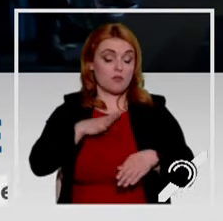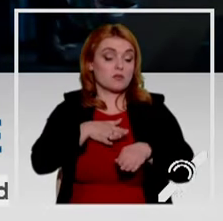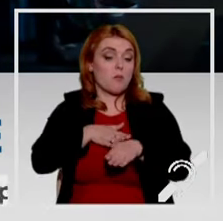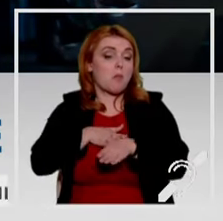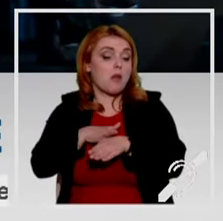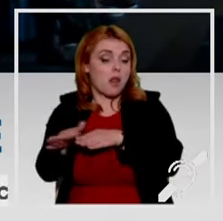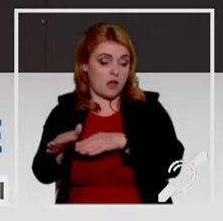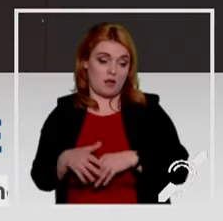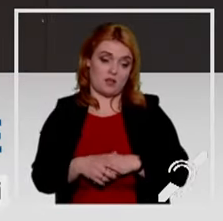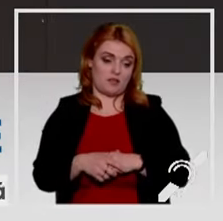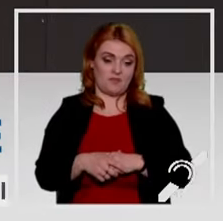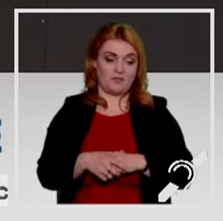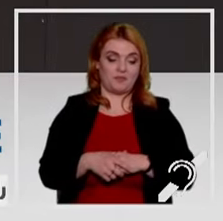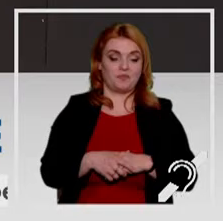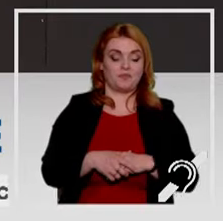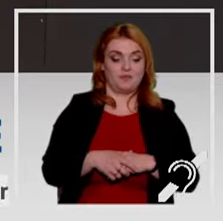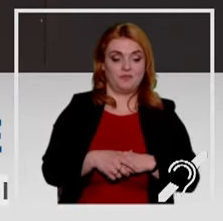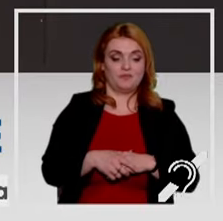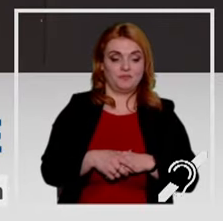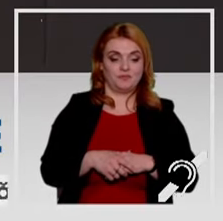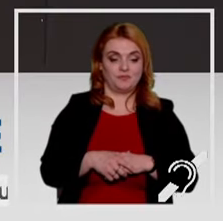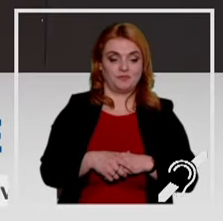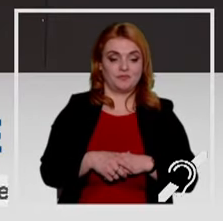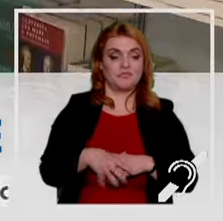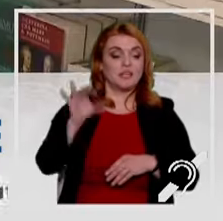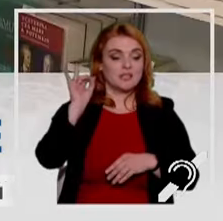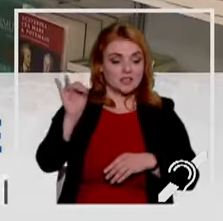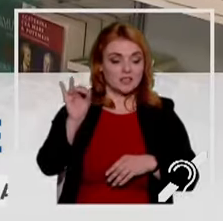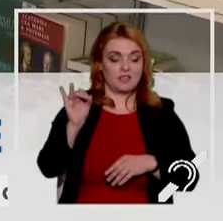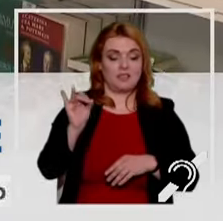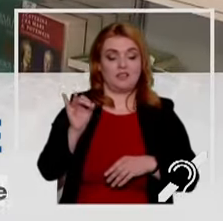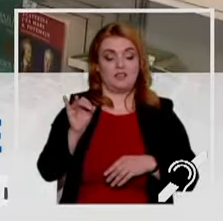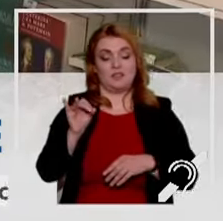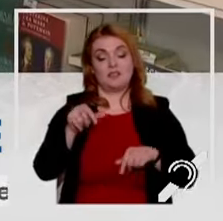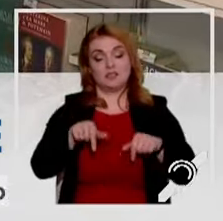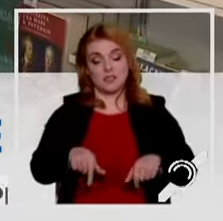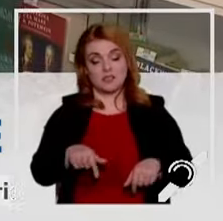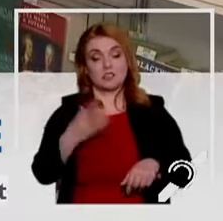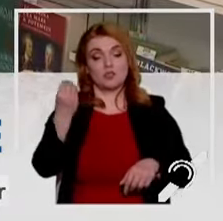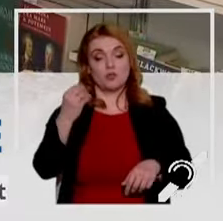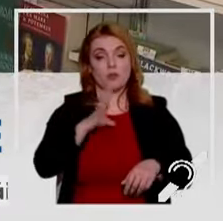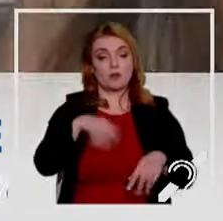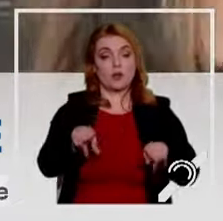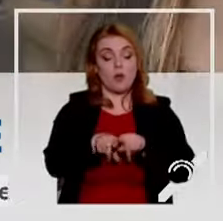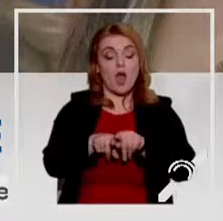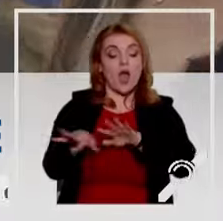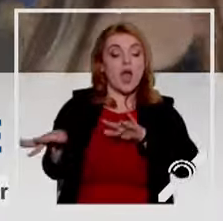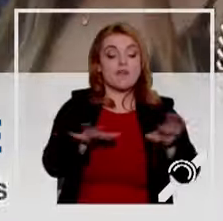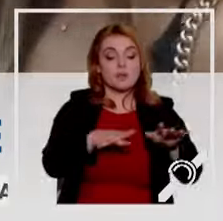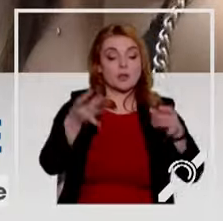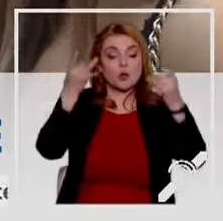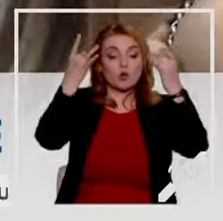Zilele Filmului Românesc și Astra Film Festival. Iar o punte culturală între cele două țări s-a creat și datorită